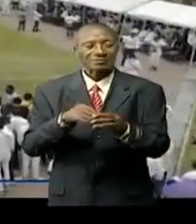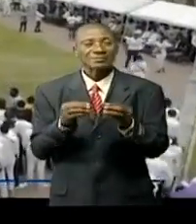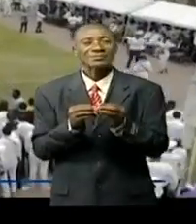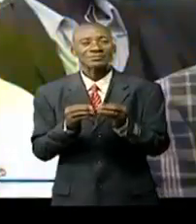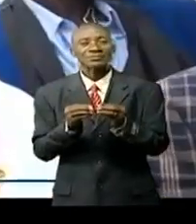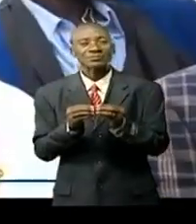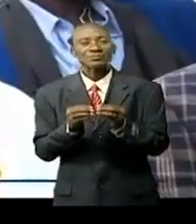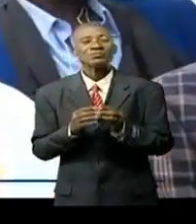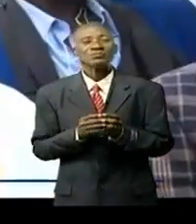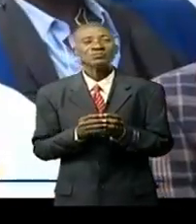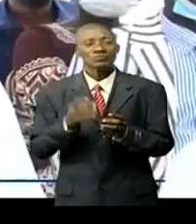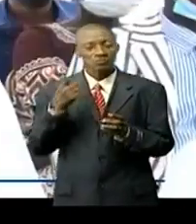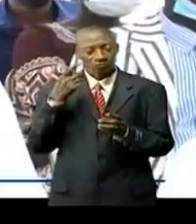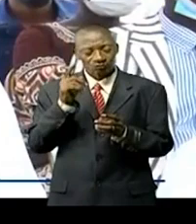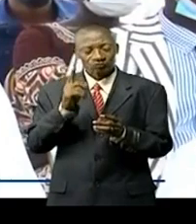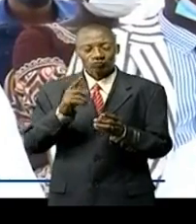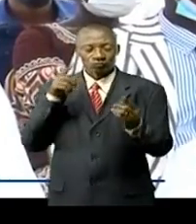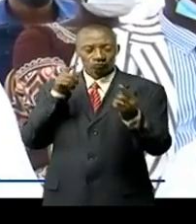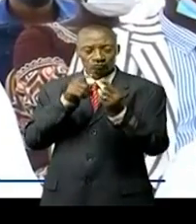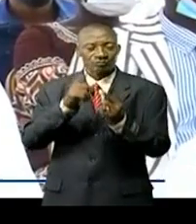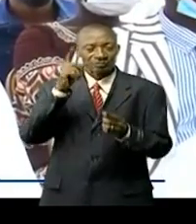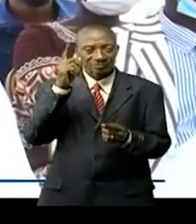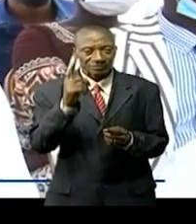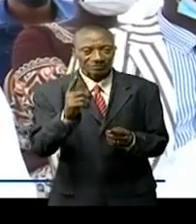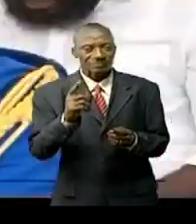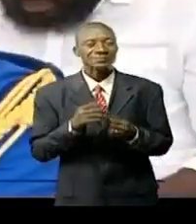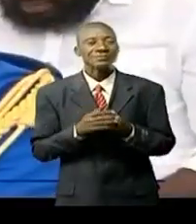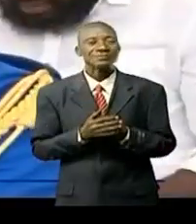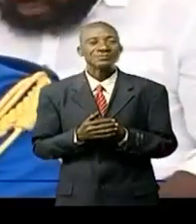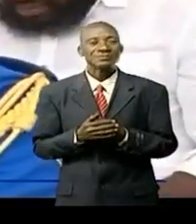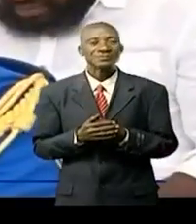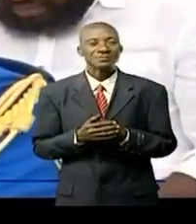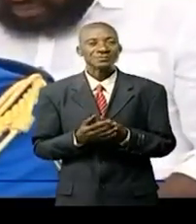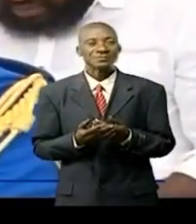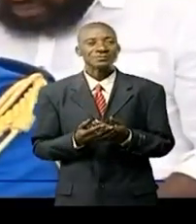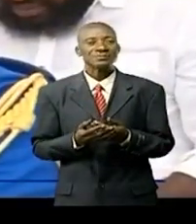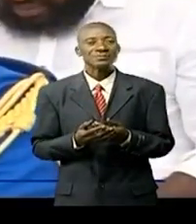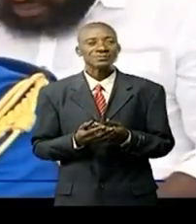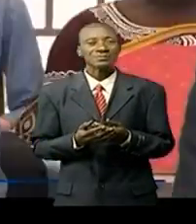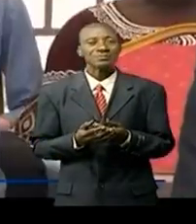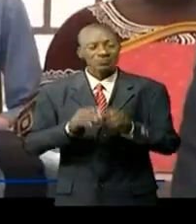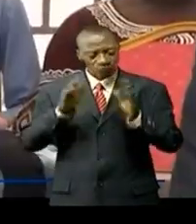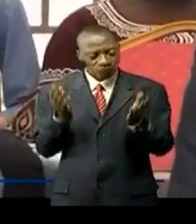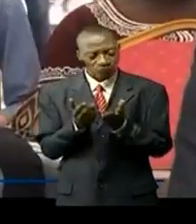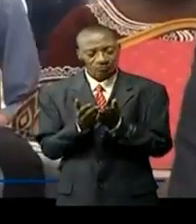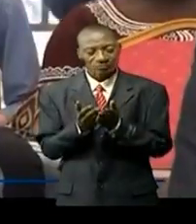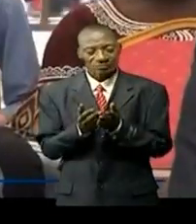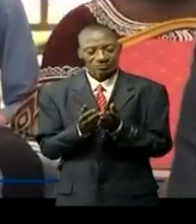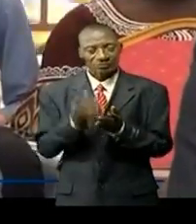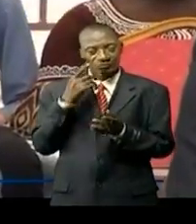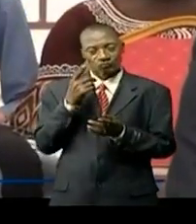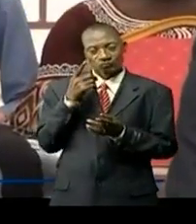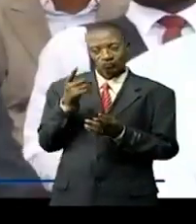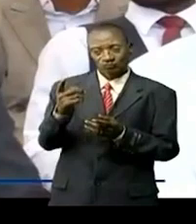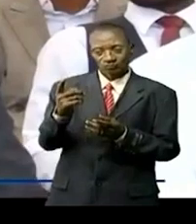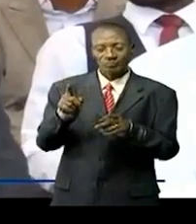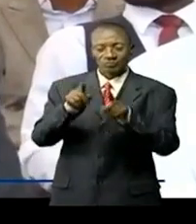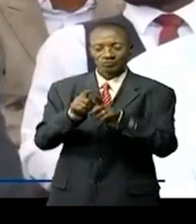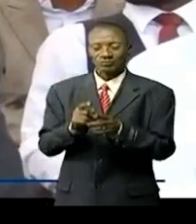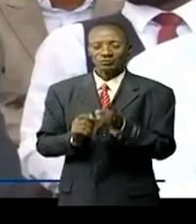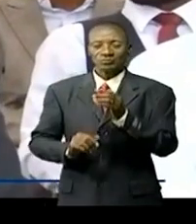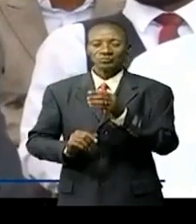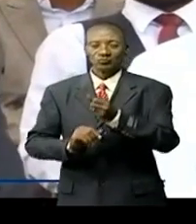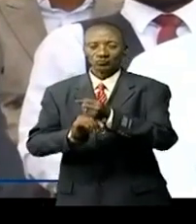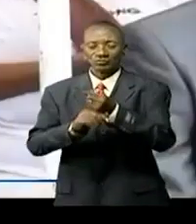pour objectif récolter des avis et considérations de jeunes afin d'élaborer un plan national de la jeunesse congolaise à remettre au chef